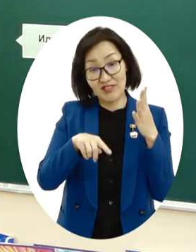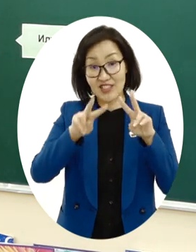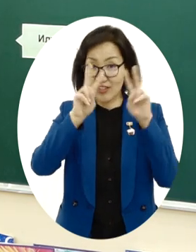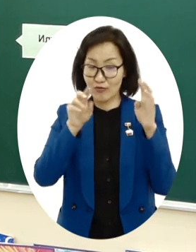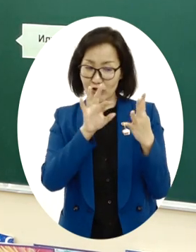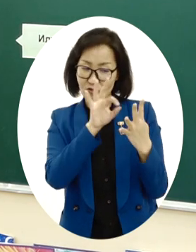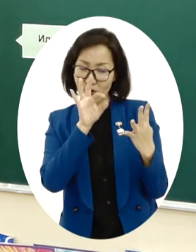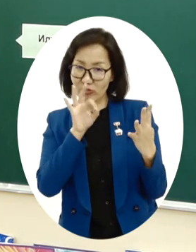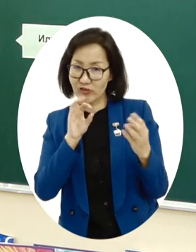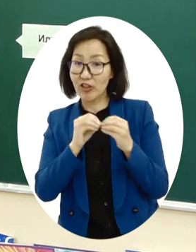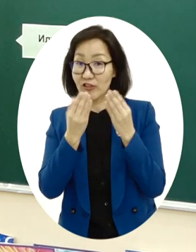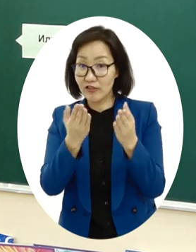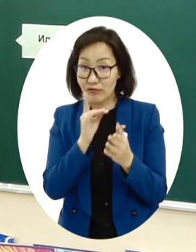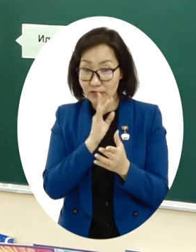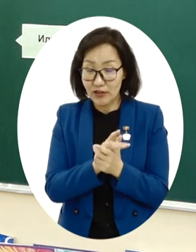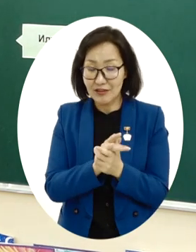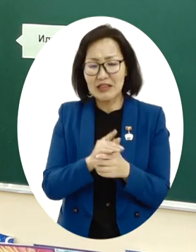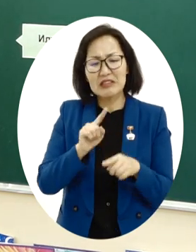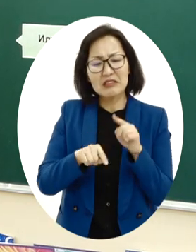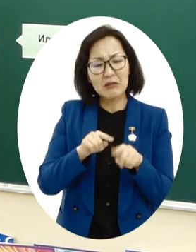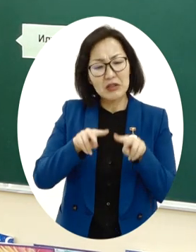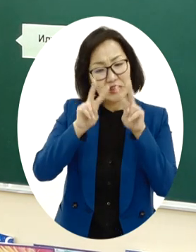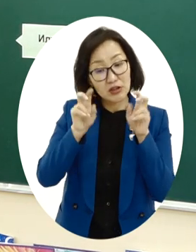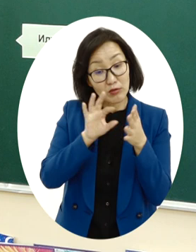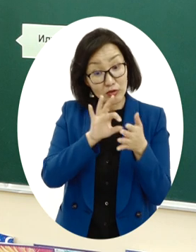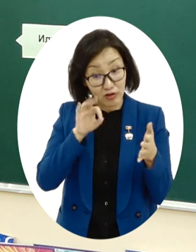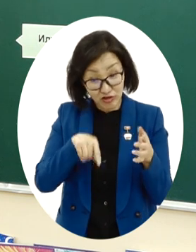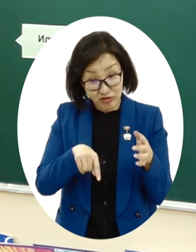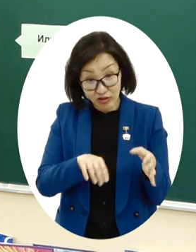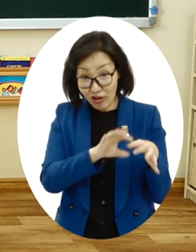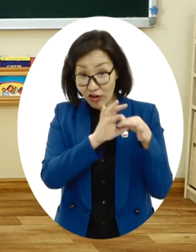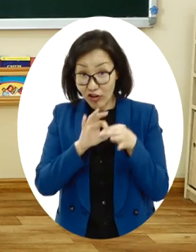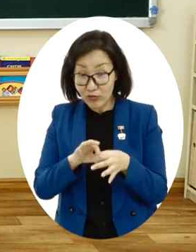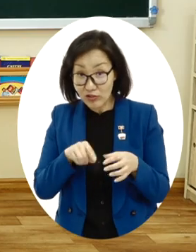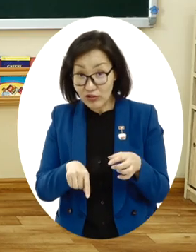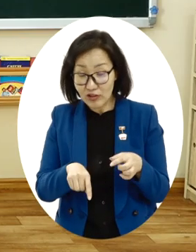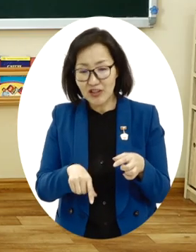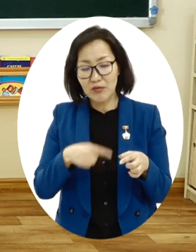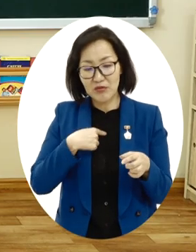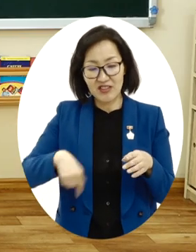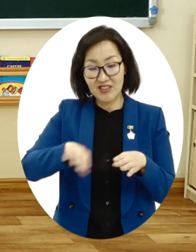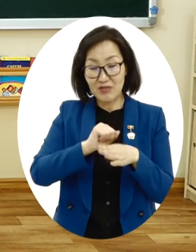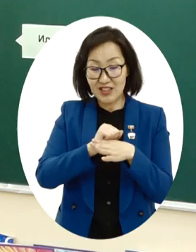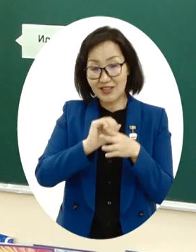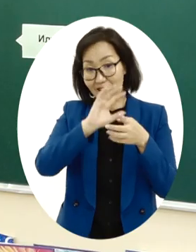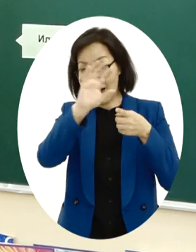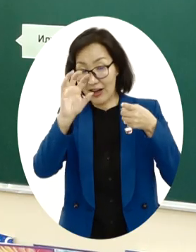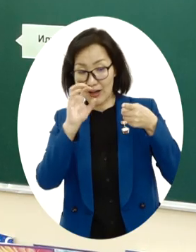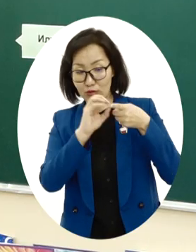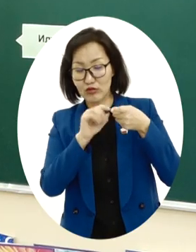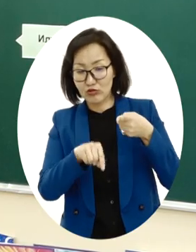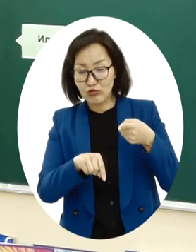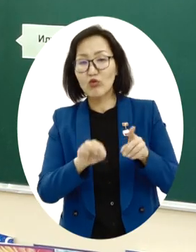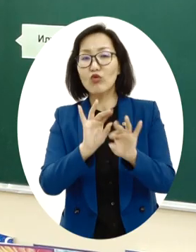хийнэ. За, тэгэхээр ямар сэдв сонгоносоо шалтгаалаад бидний бэлтгэх илтгэлийн маань агуулга бас өөр